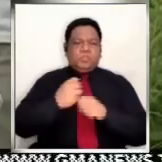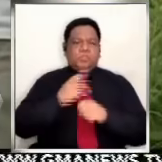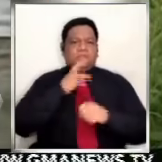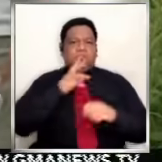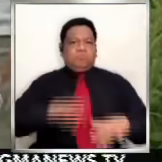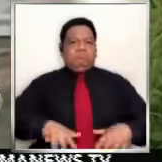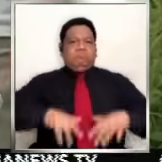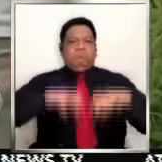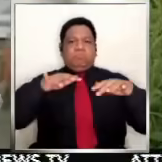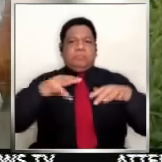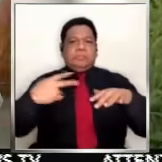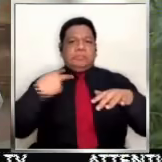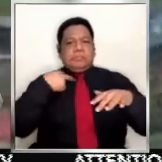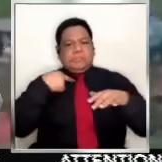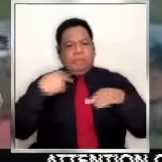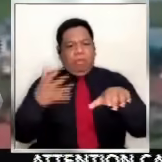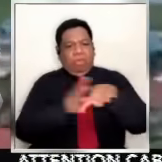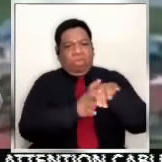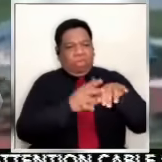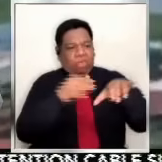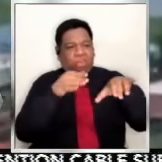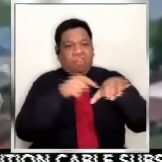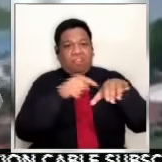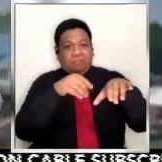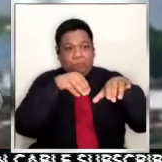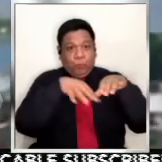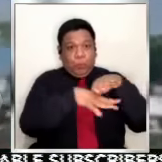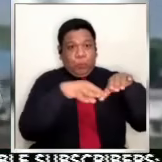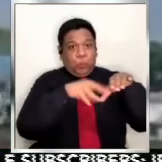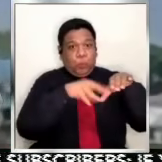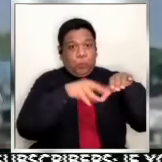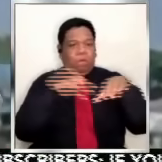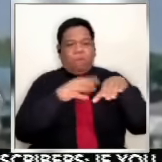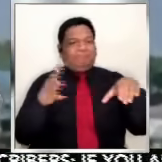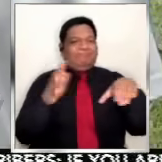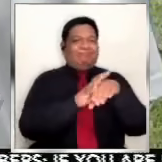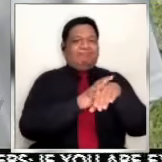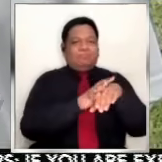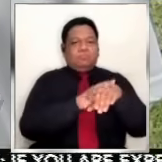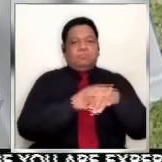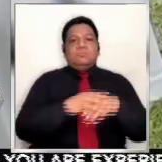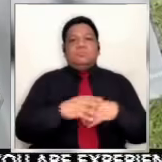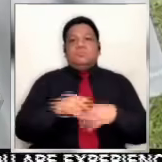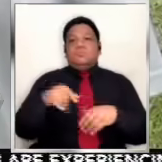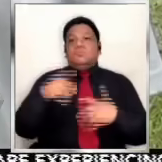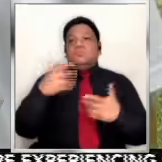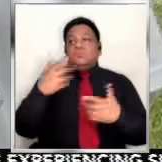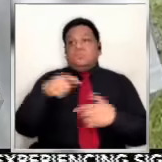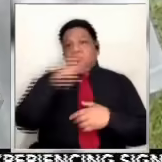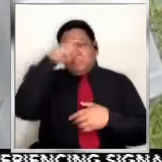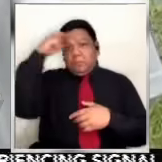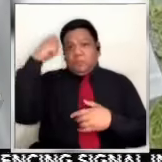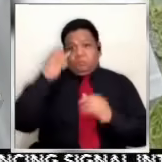ng buhangin at burak. So kahit ito summer, may tubig? Opo, may summer. Di nga po naalisan.